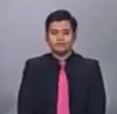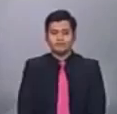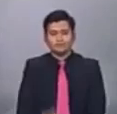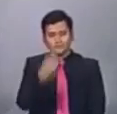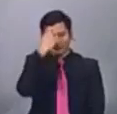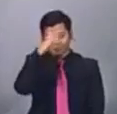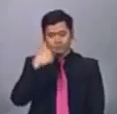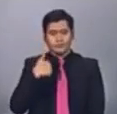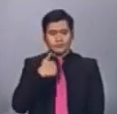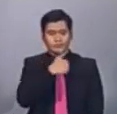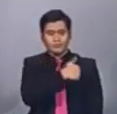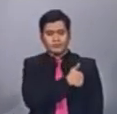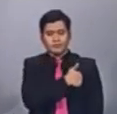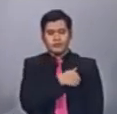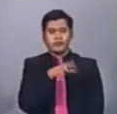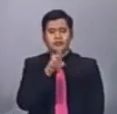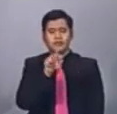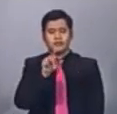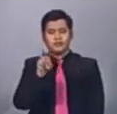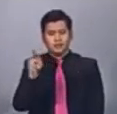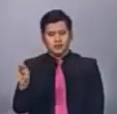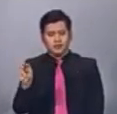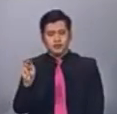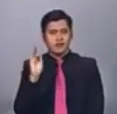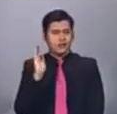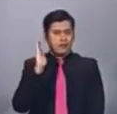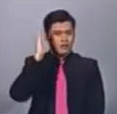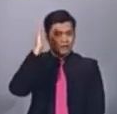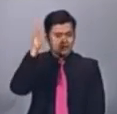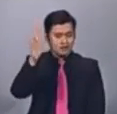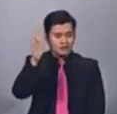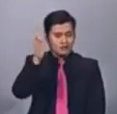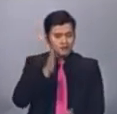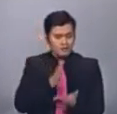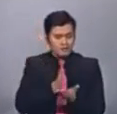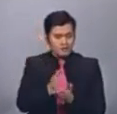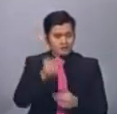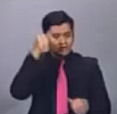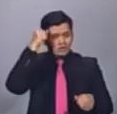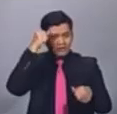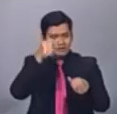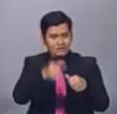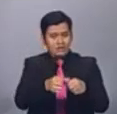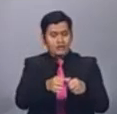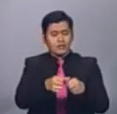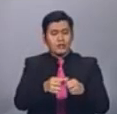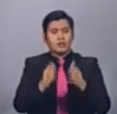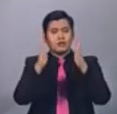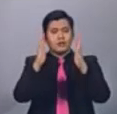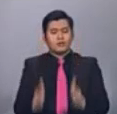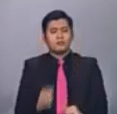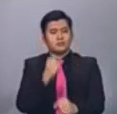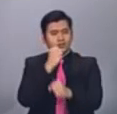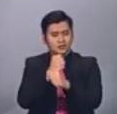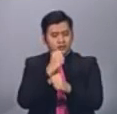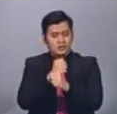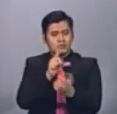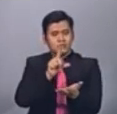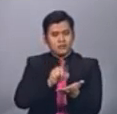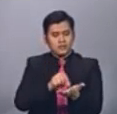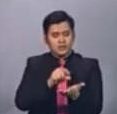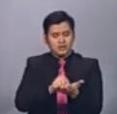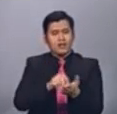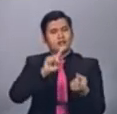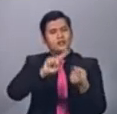Baik, bagi kami di RTM, Allahyarham Farid Ismail Emir akan terus diingati sebagai penyiar contoh dan rakan sekerja yang tidak pernah loke